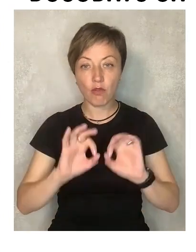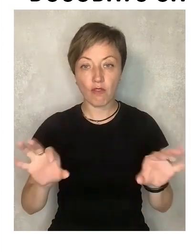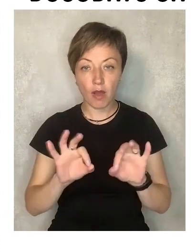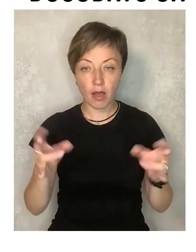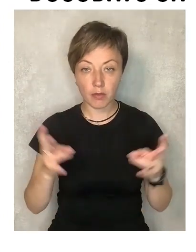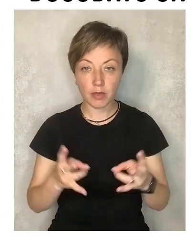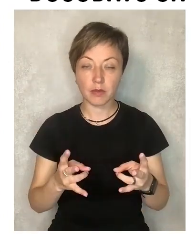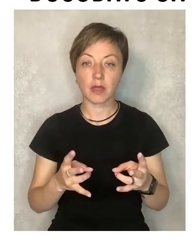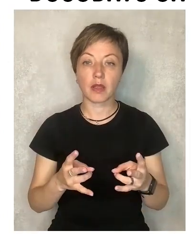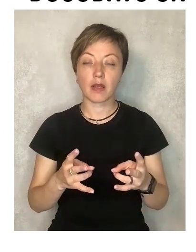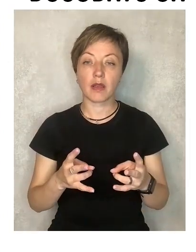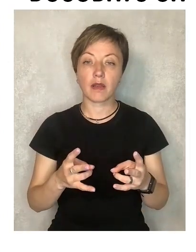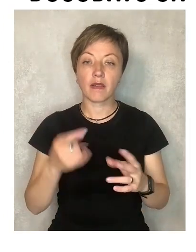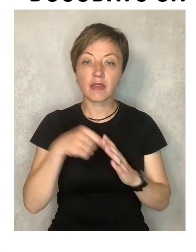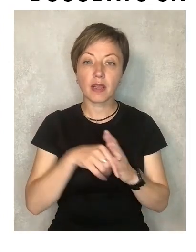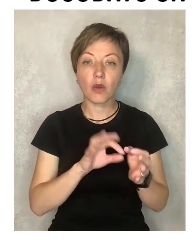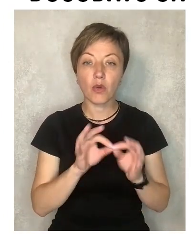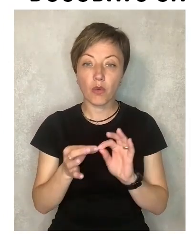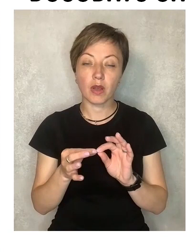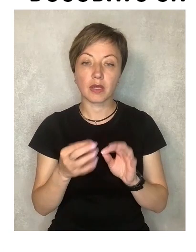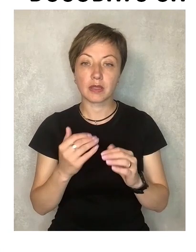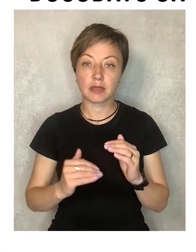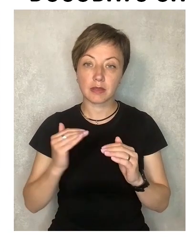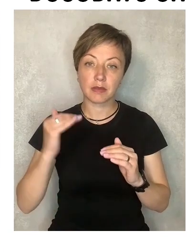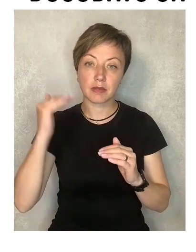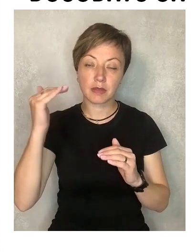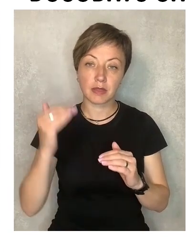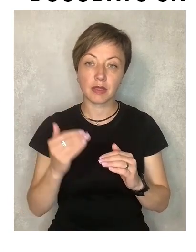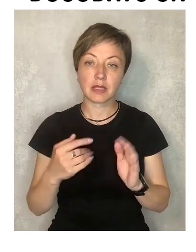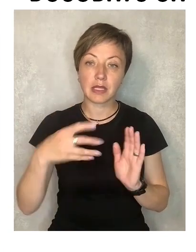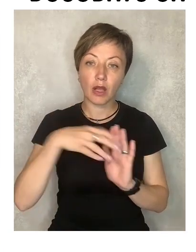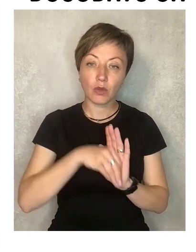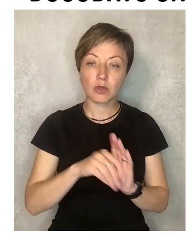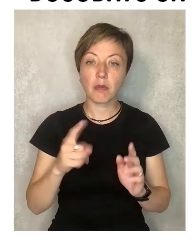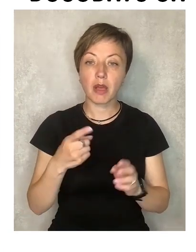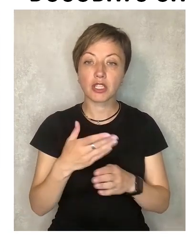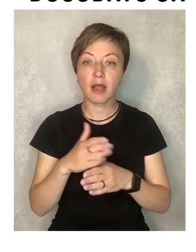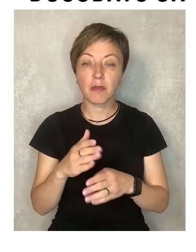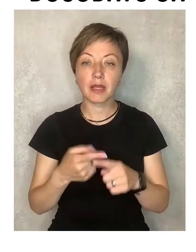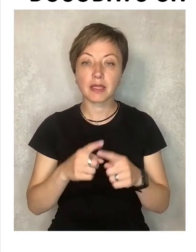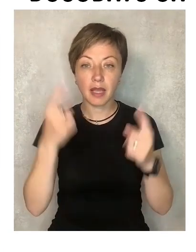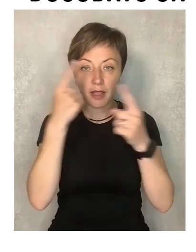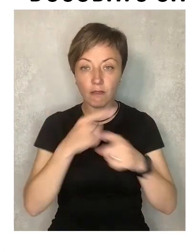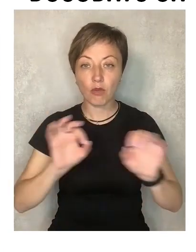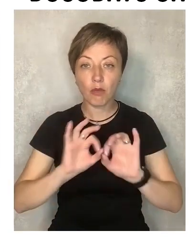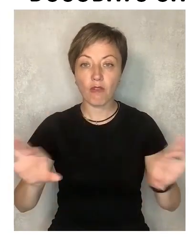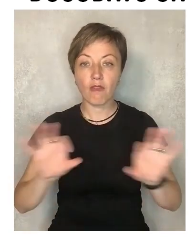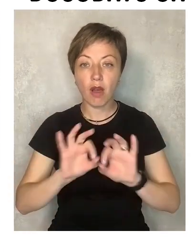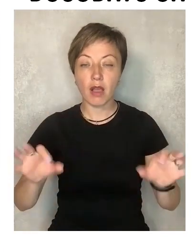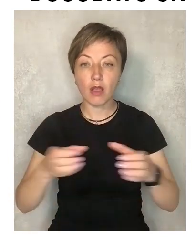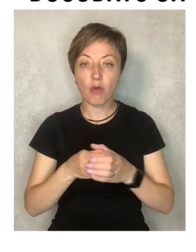знаю, в теорії, не знаю, цієї драбини партисипації, та, перші елементи – це, власне, інформування громади про якусь